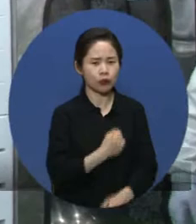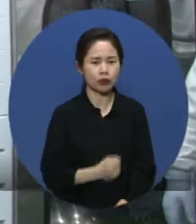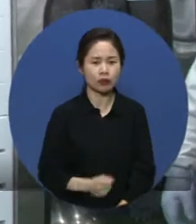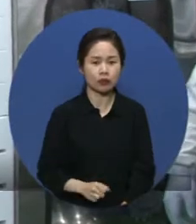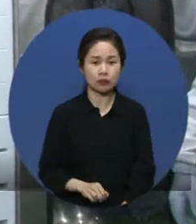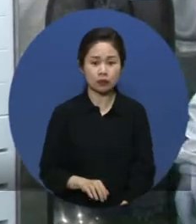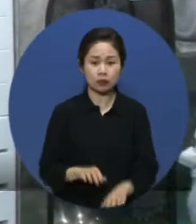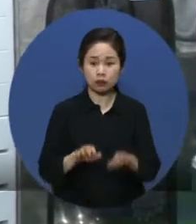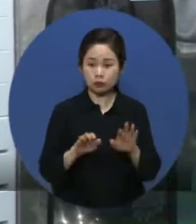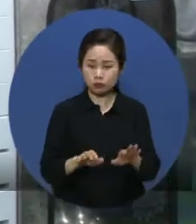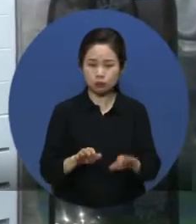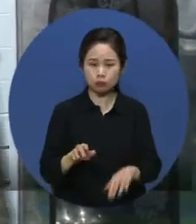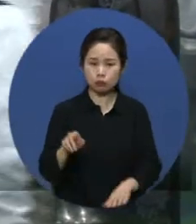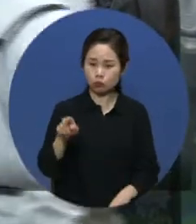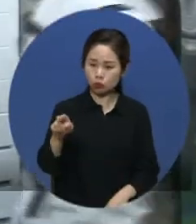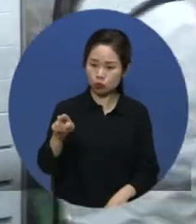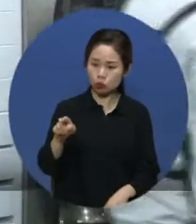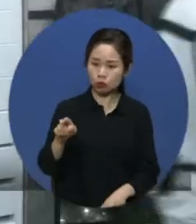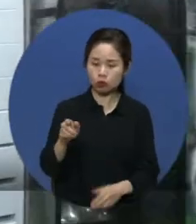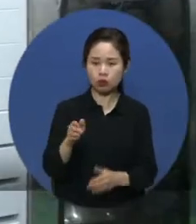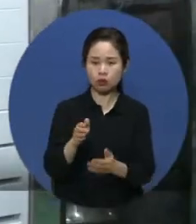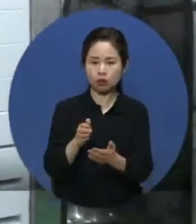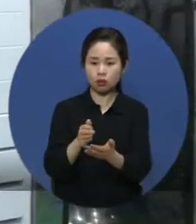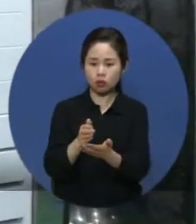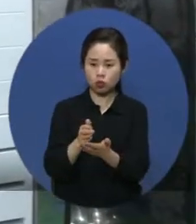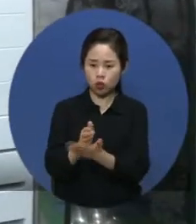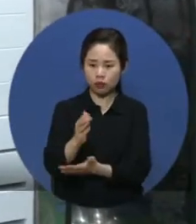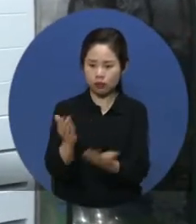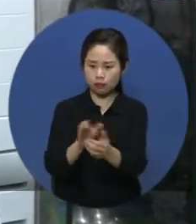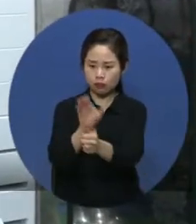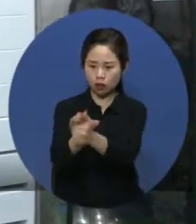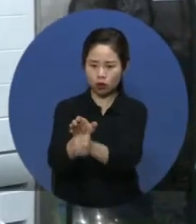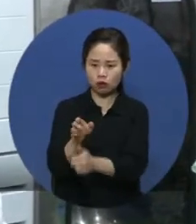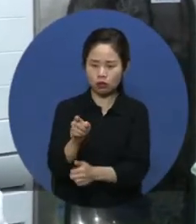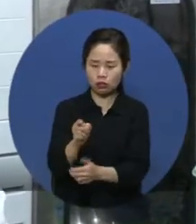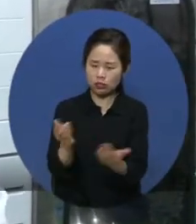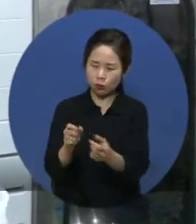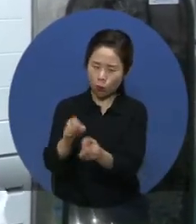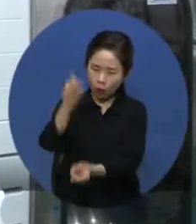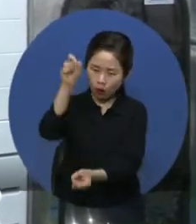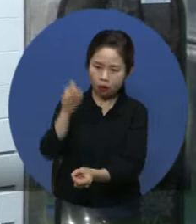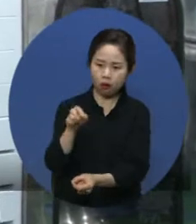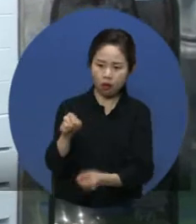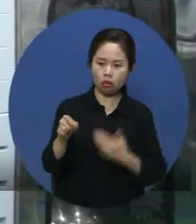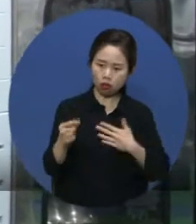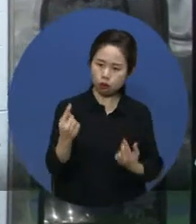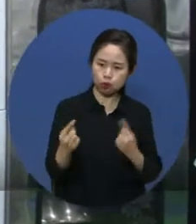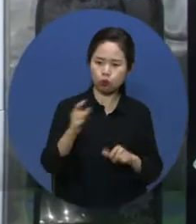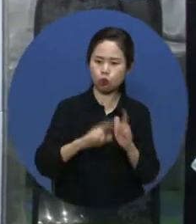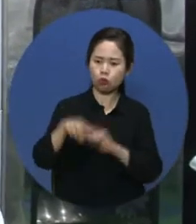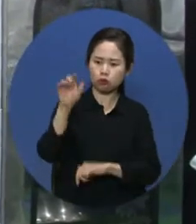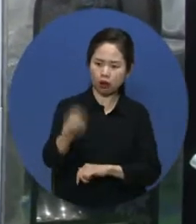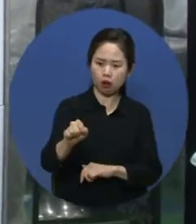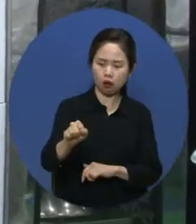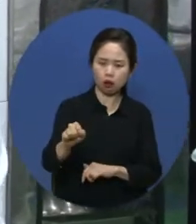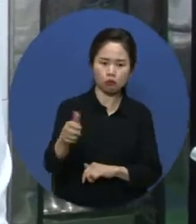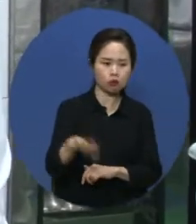이렇게 전문 분야에 가면 저보다 훨씬 더 잘하거든요. 찰스네. 그거 보면 되게 안타깝습니다.